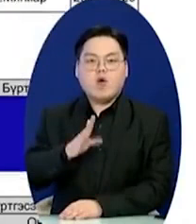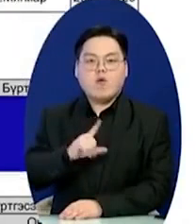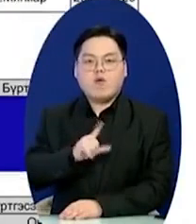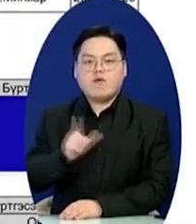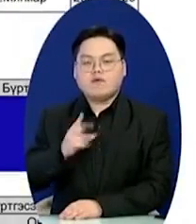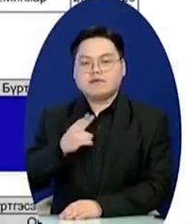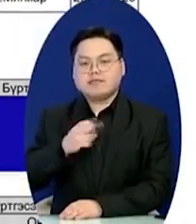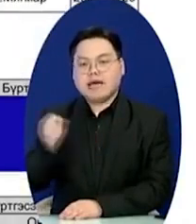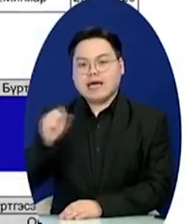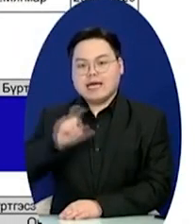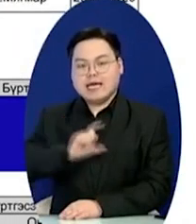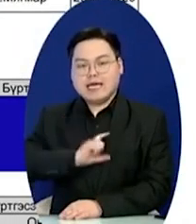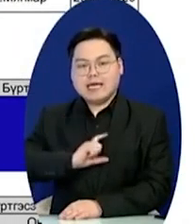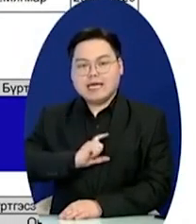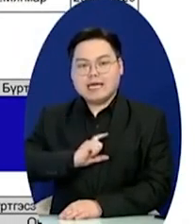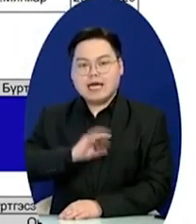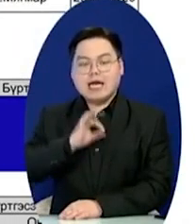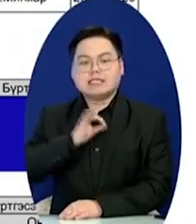гишүүний мэдээлэл